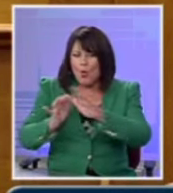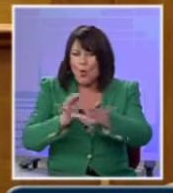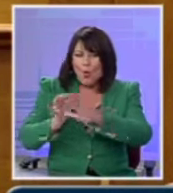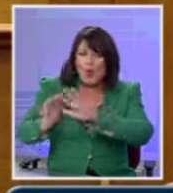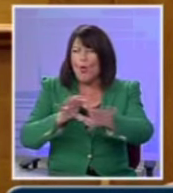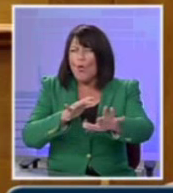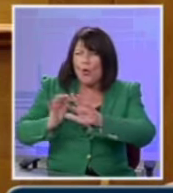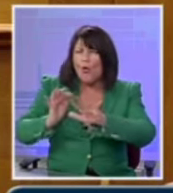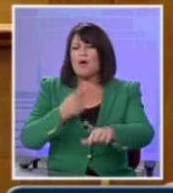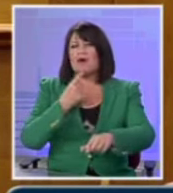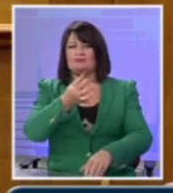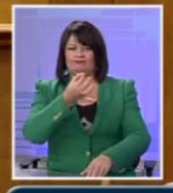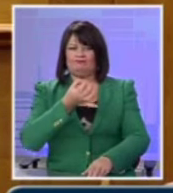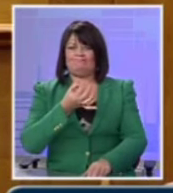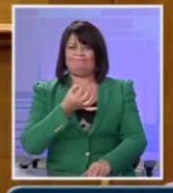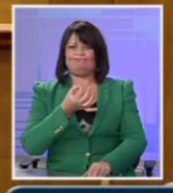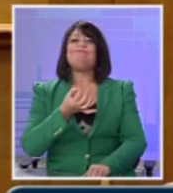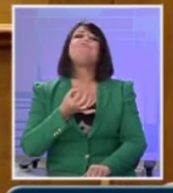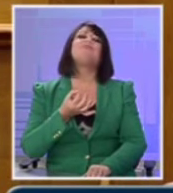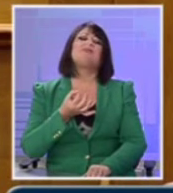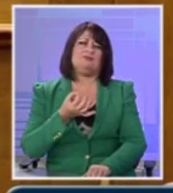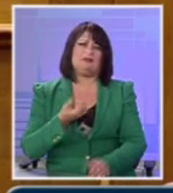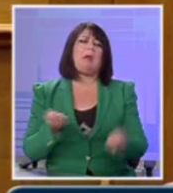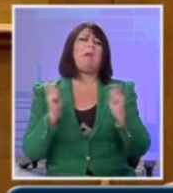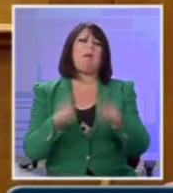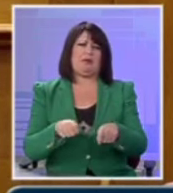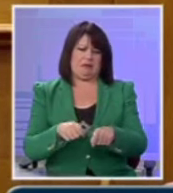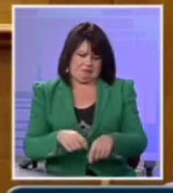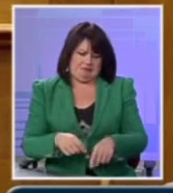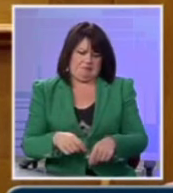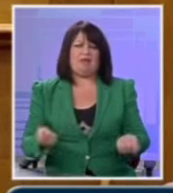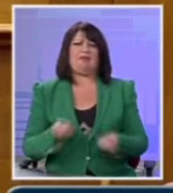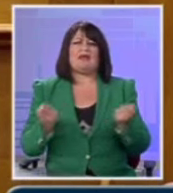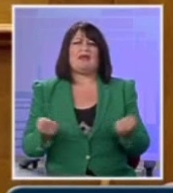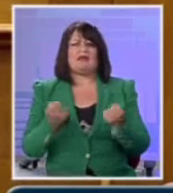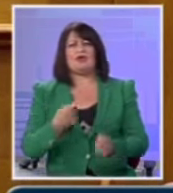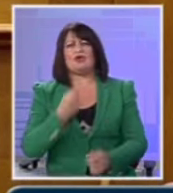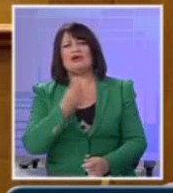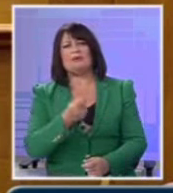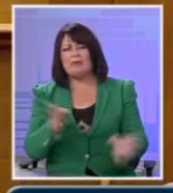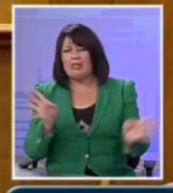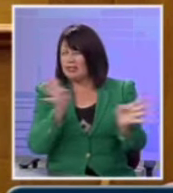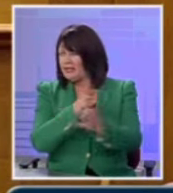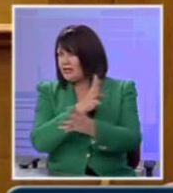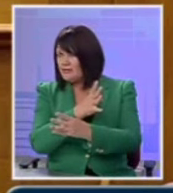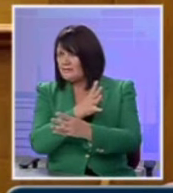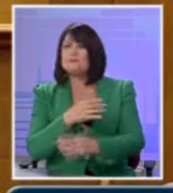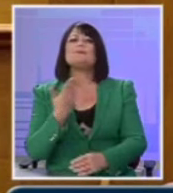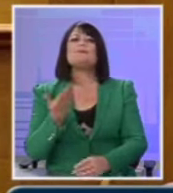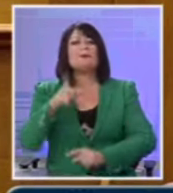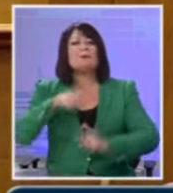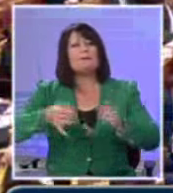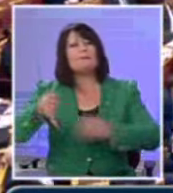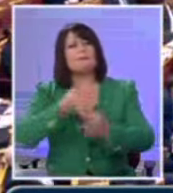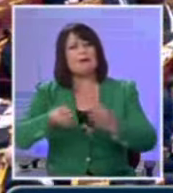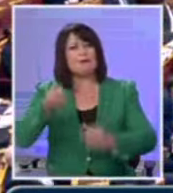κύματα, μας είπανε ότι αυτά δεν πρόκειται να έρθουνε, ότι τάχα τις έλαμε να αποπροσανατολίσουμε και ορισμένοι είπαν ότι